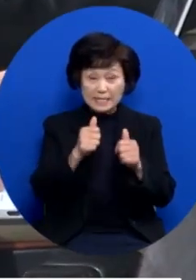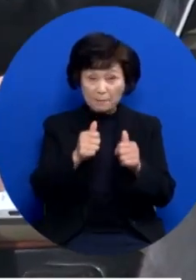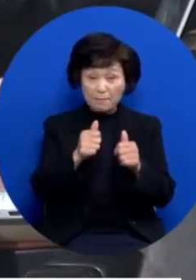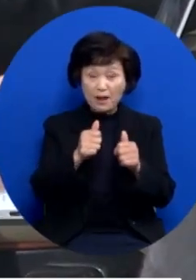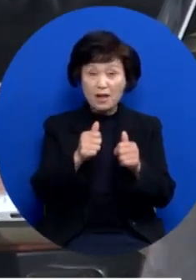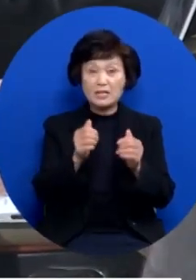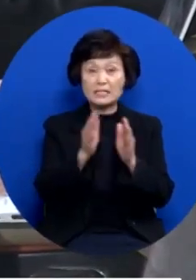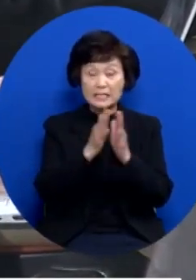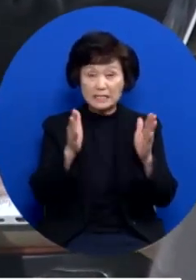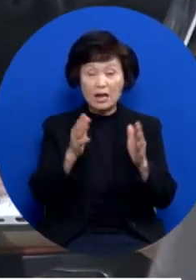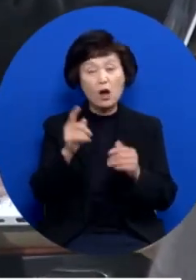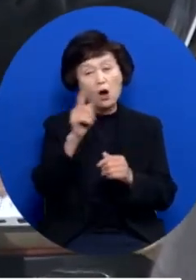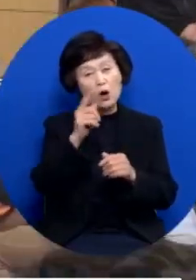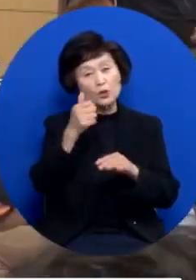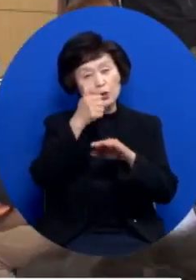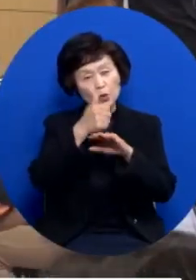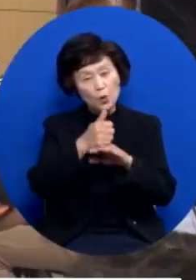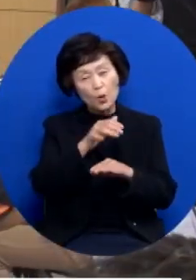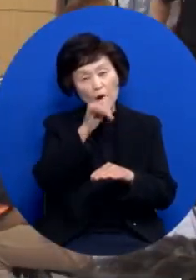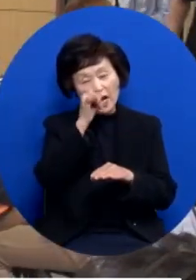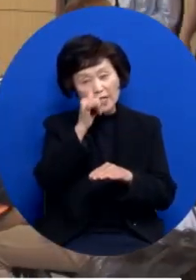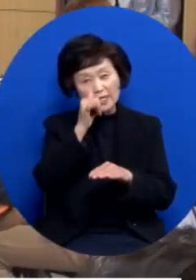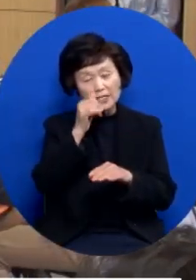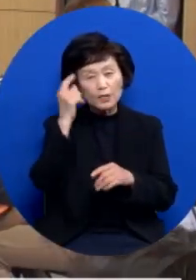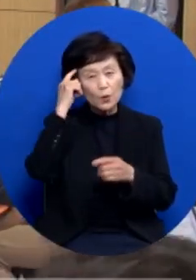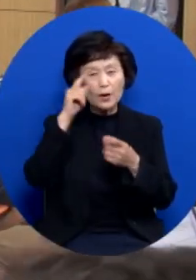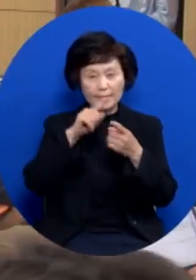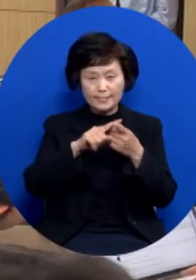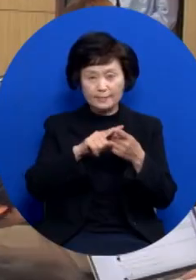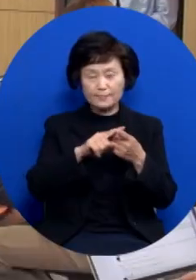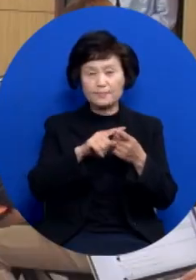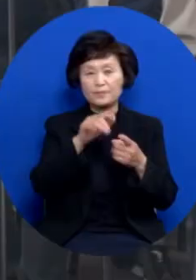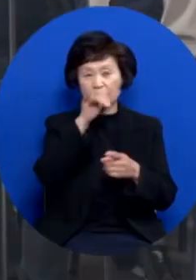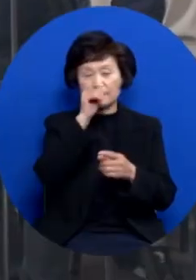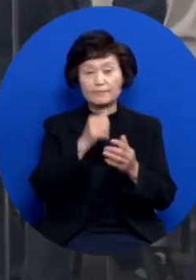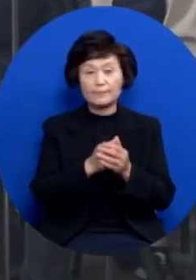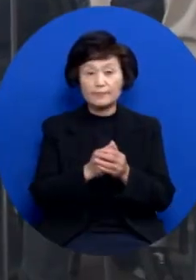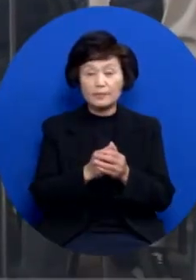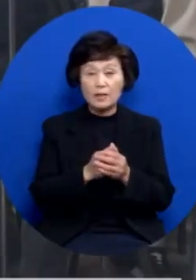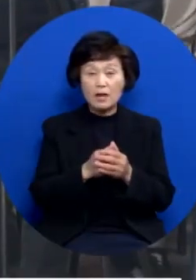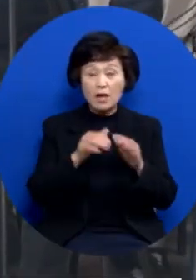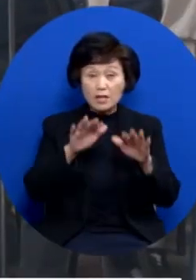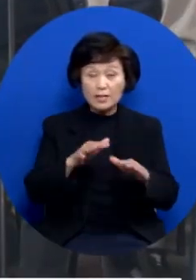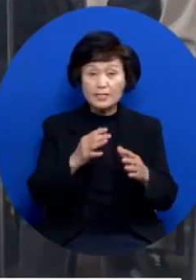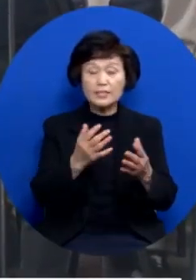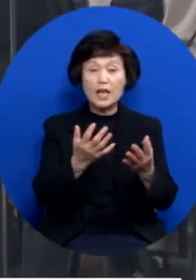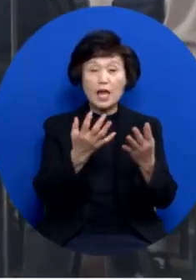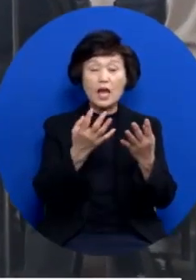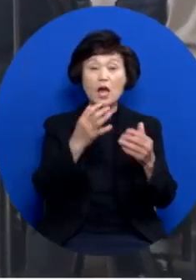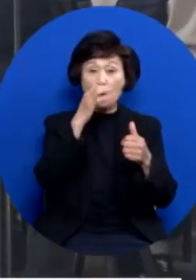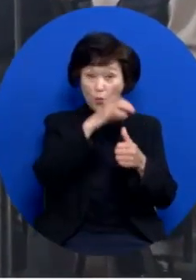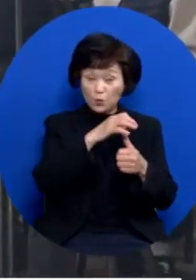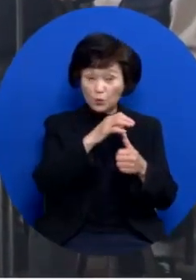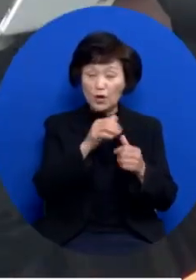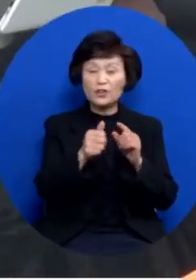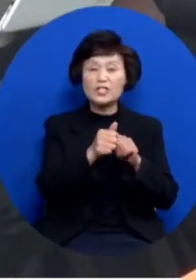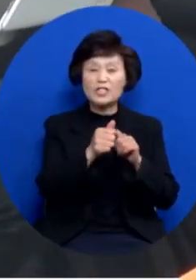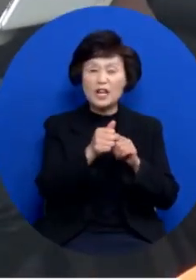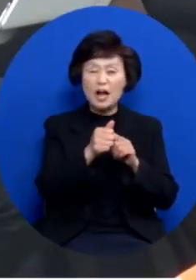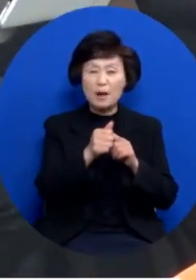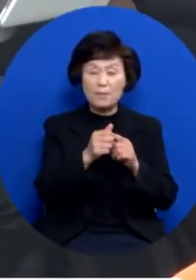결과가 나올지를 두고 대중의 관심이 쏠리고 있습니다. 현재 구속기소된 정명석은 초호화 변호인단을